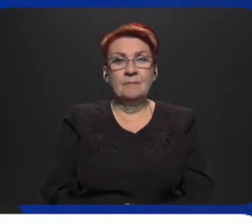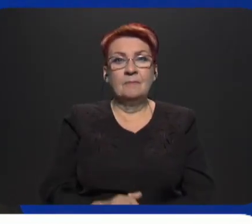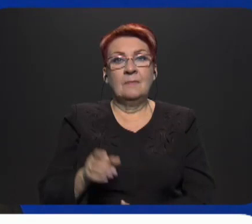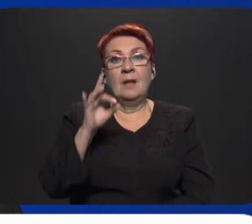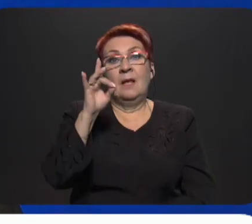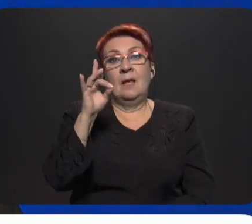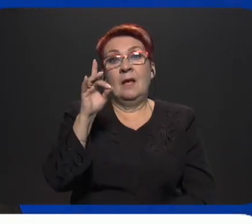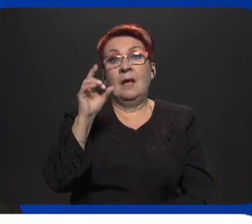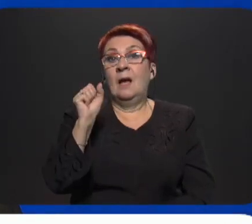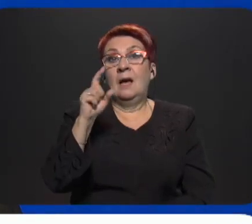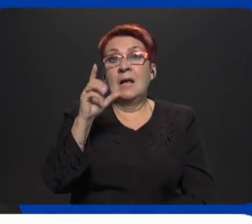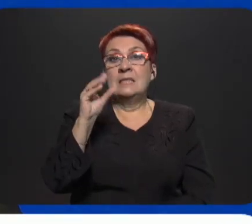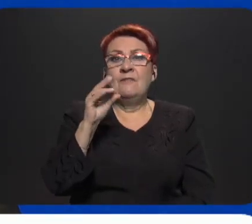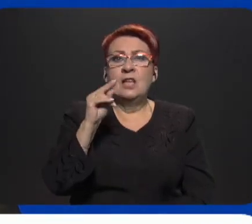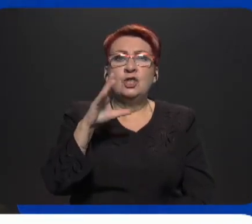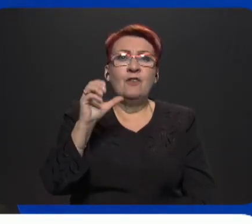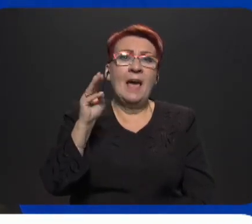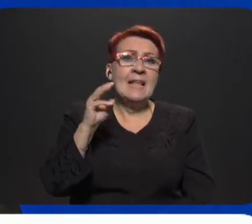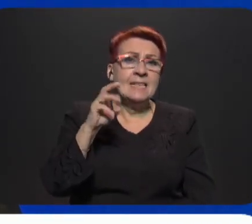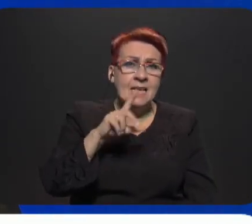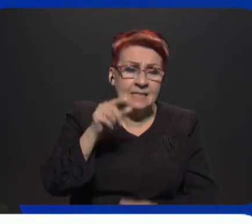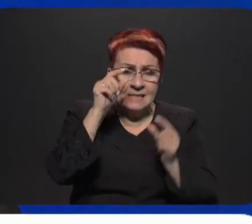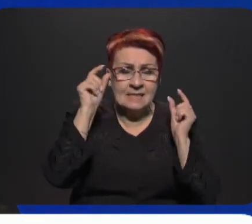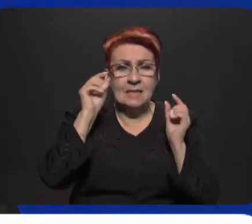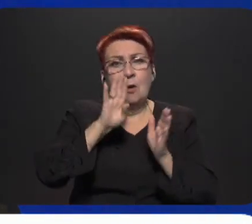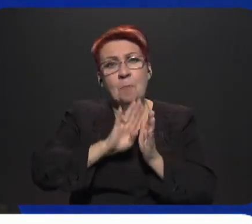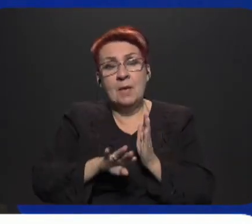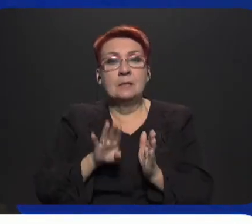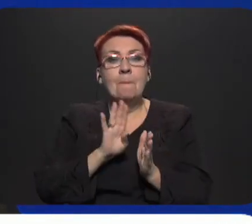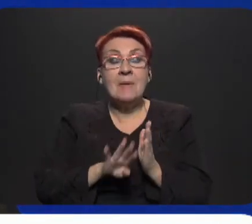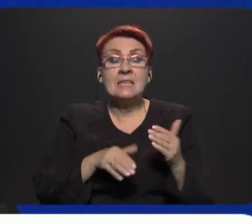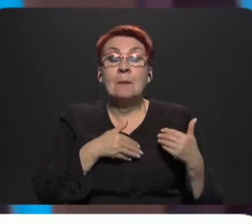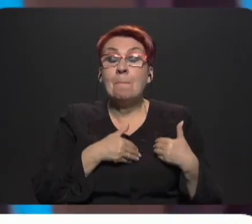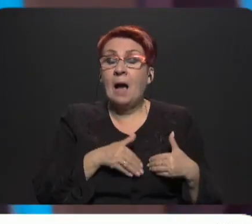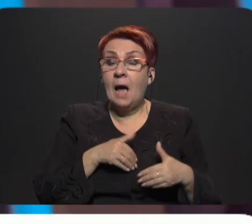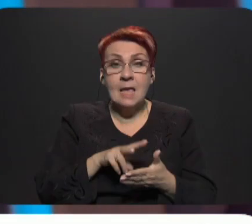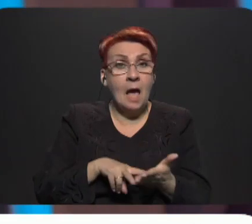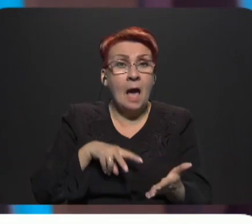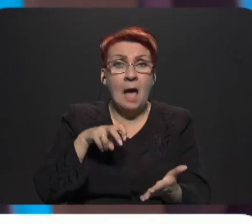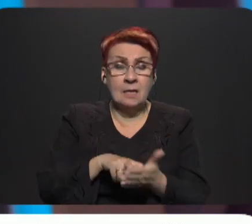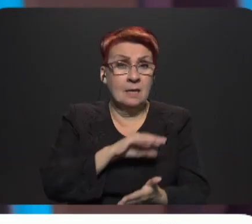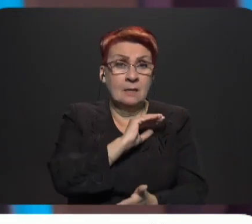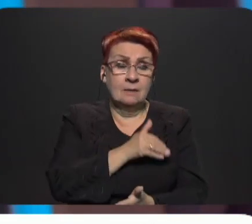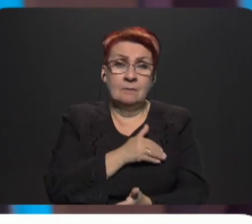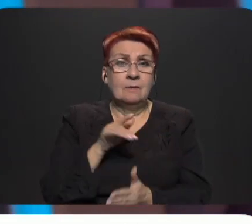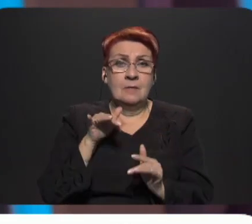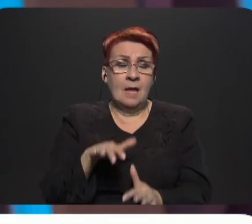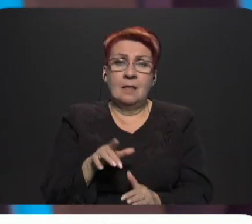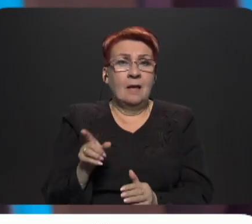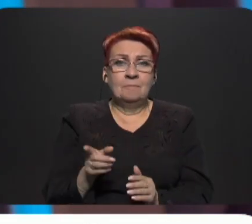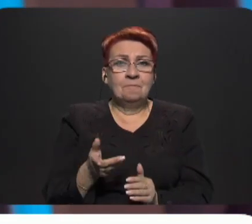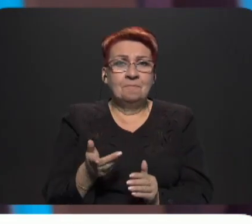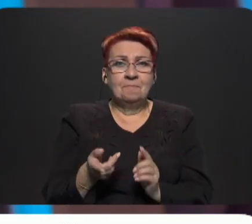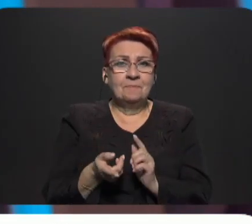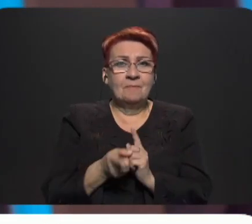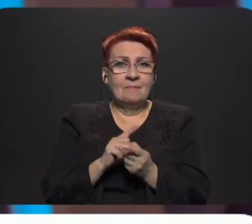не развенчивайтесь. Без сугубого покаяния делу не поправить. В этой истории